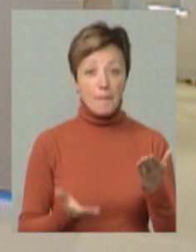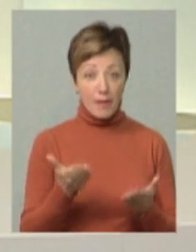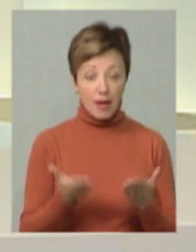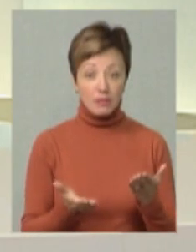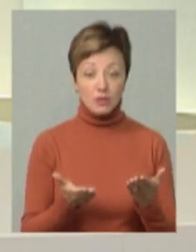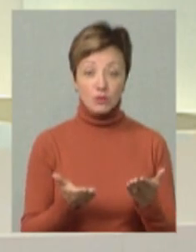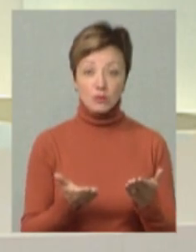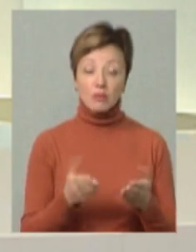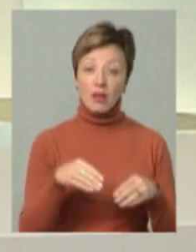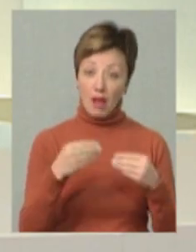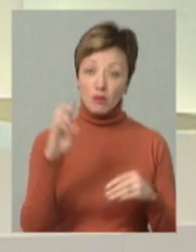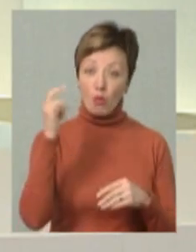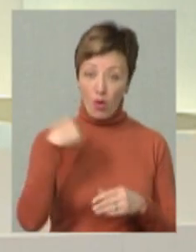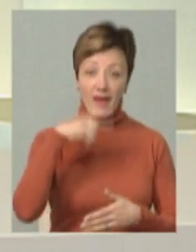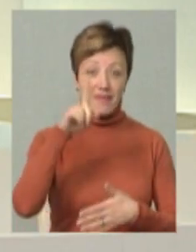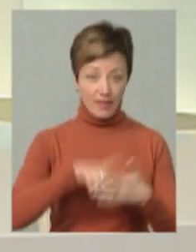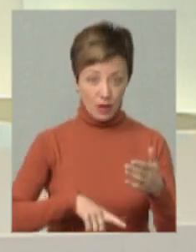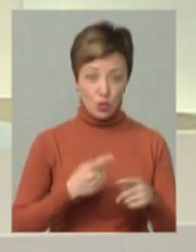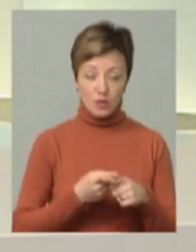якщо, дасть Бог, я вірю в це,